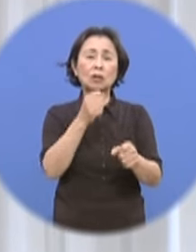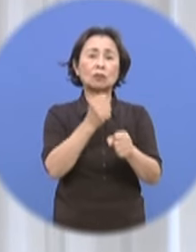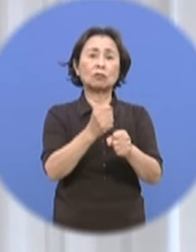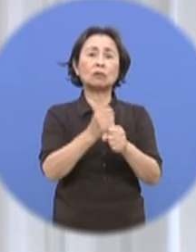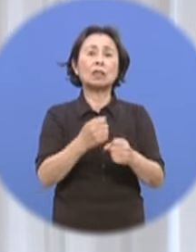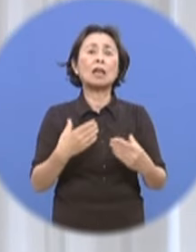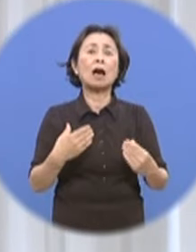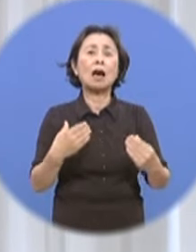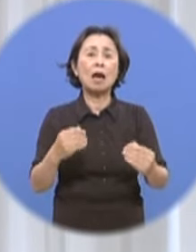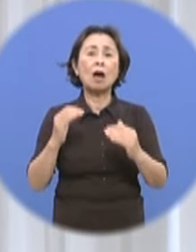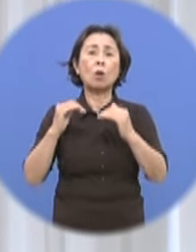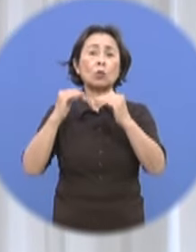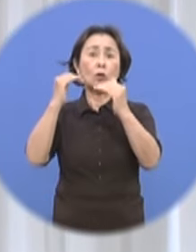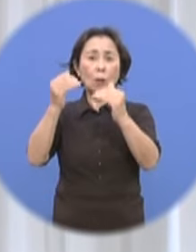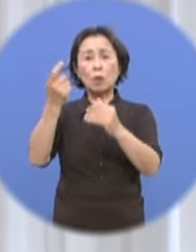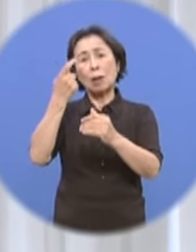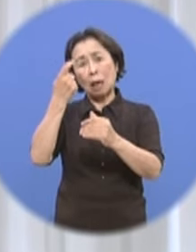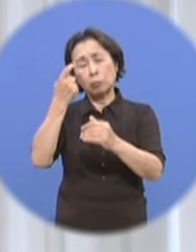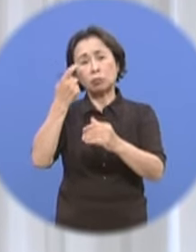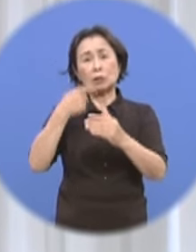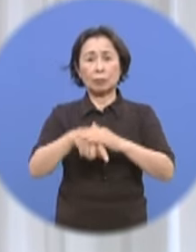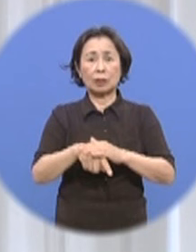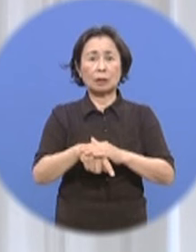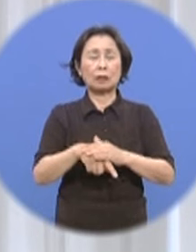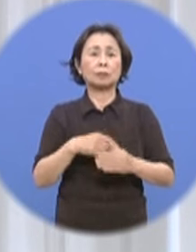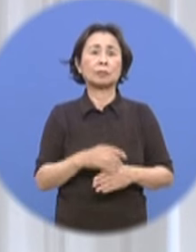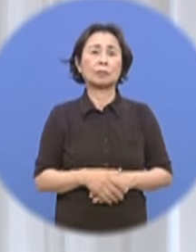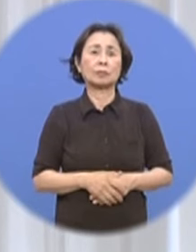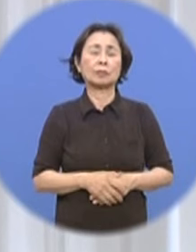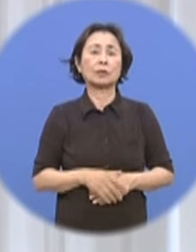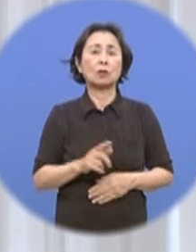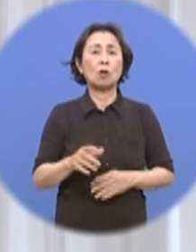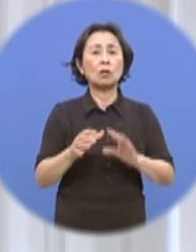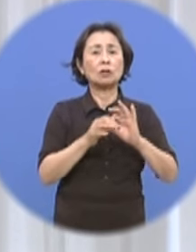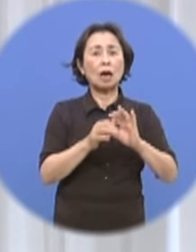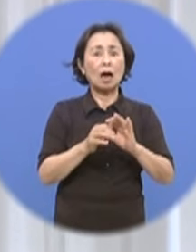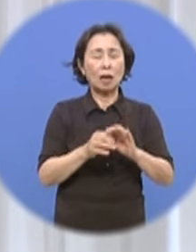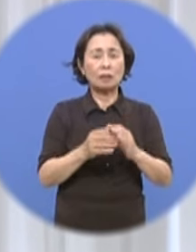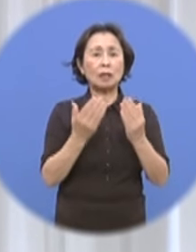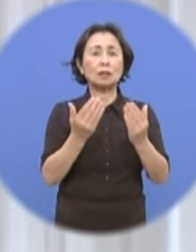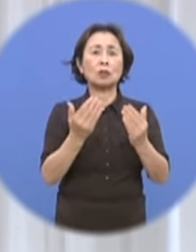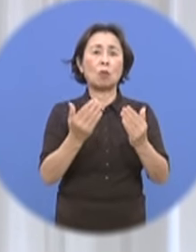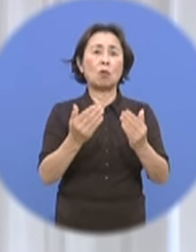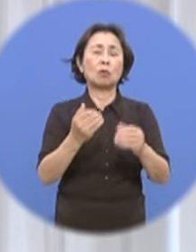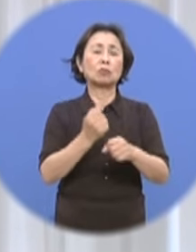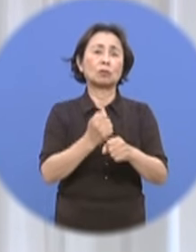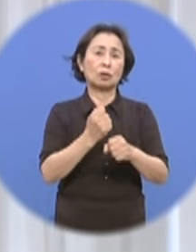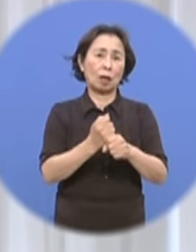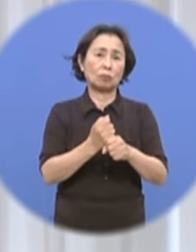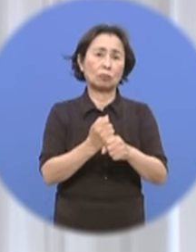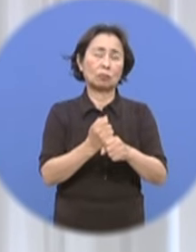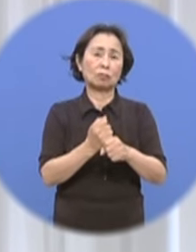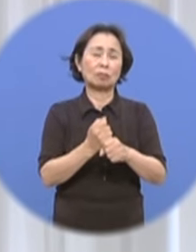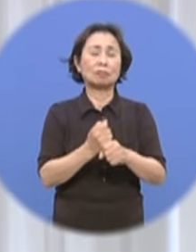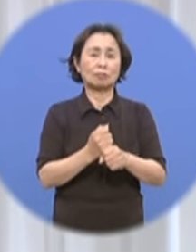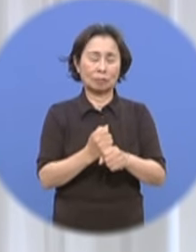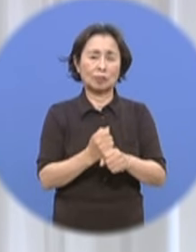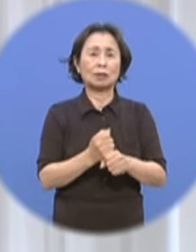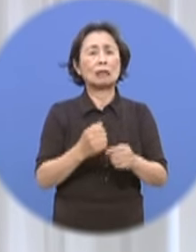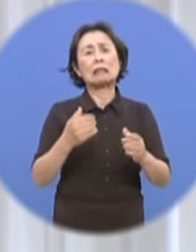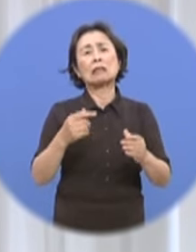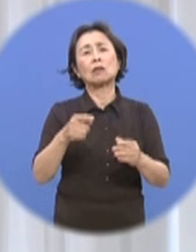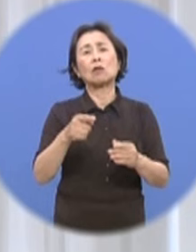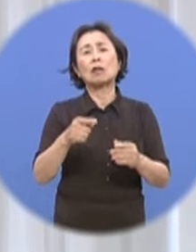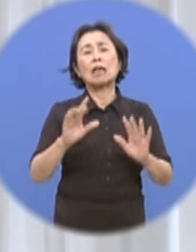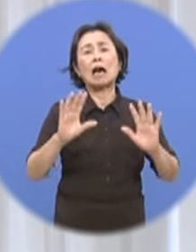一緒に大人も学んでいくようなことになるんですけどもそういうあの関わりがとして事業を作っていくっていうねそこまで行かないとなかなかねあの